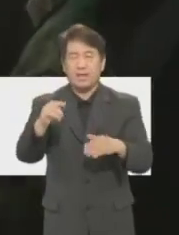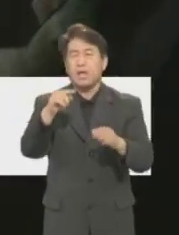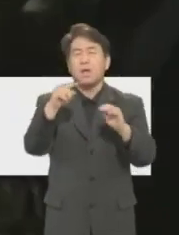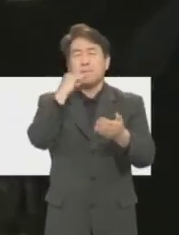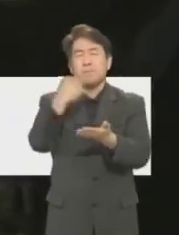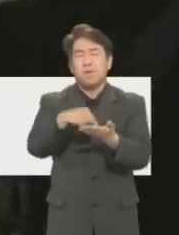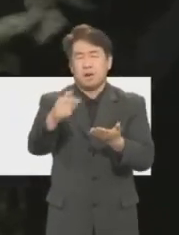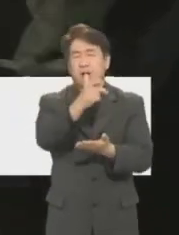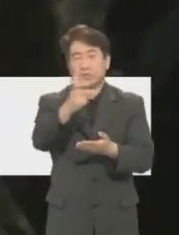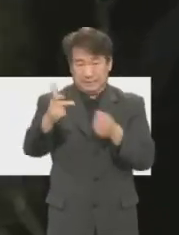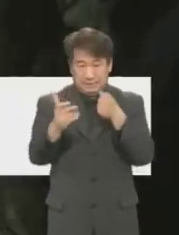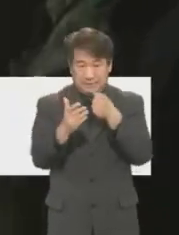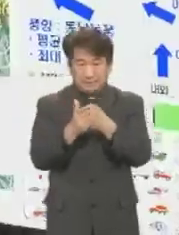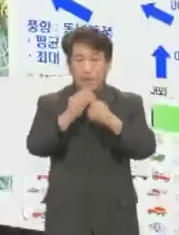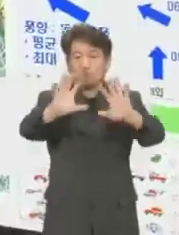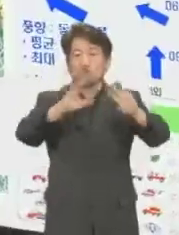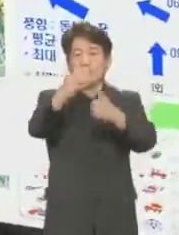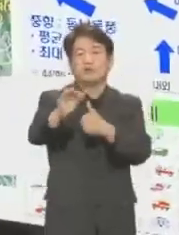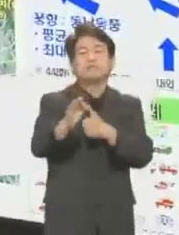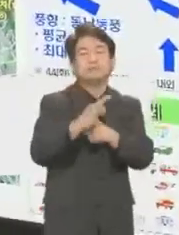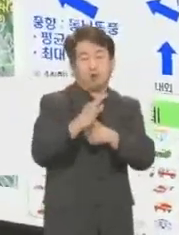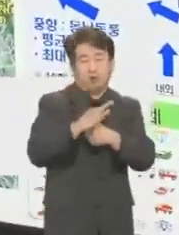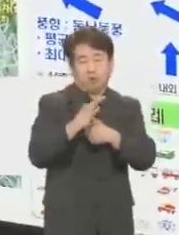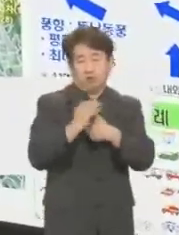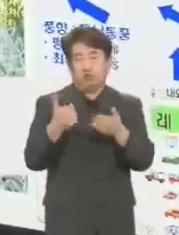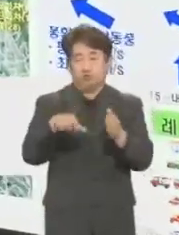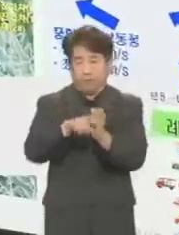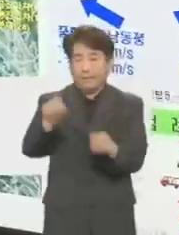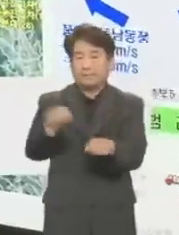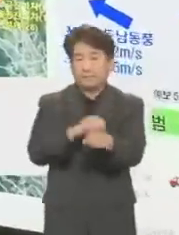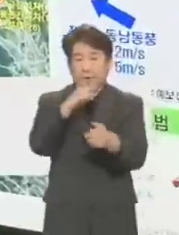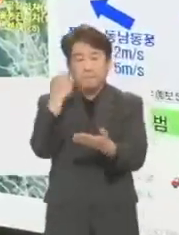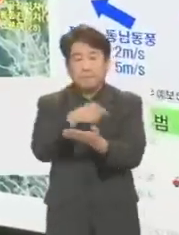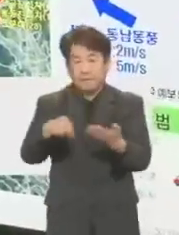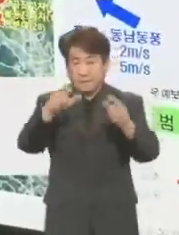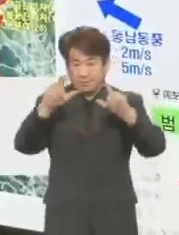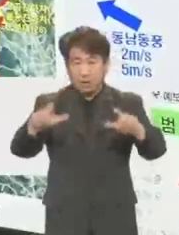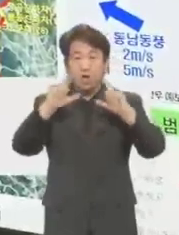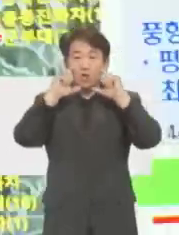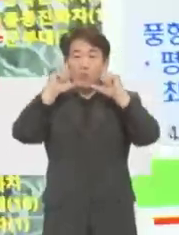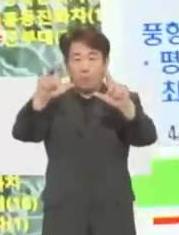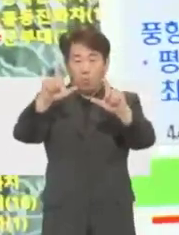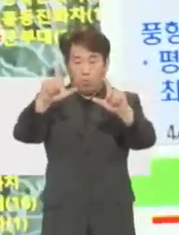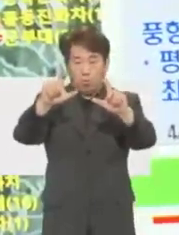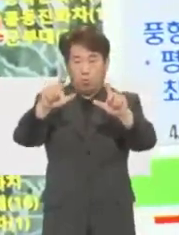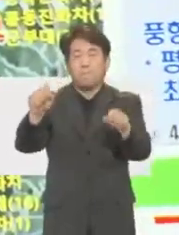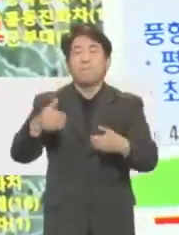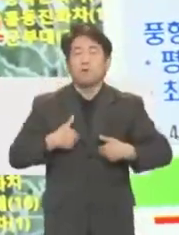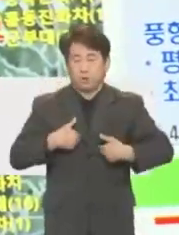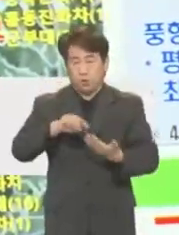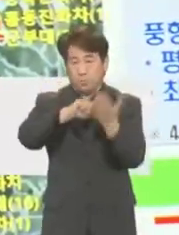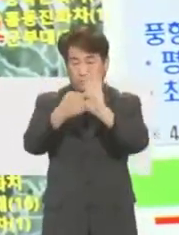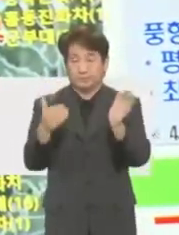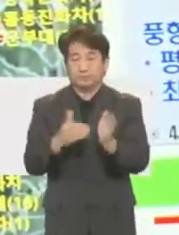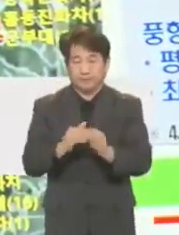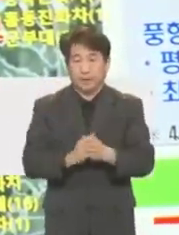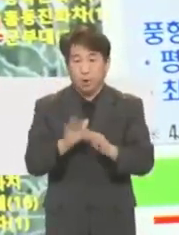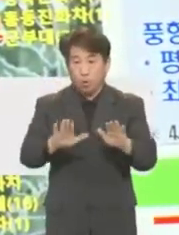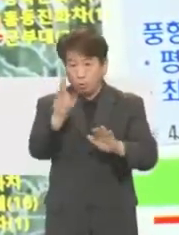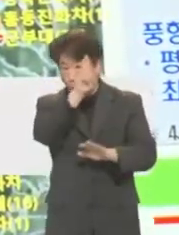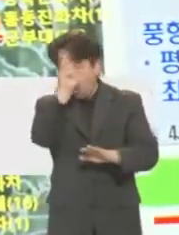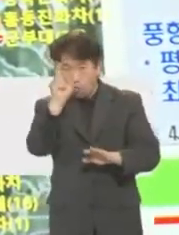도내 피해 지역에 대한 국가적 차원 지원을 위해 특별 재난지역 선포 필요성을 강조했습니다. 또 오늘